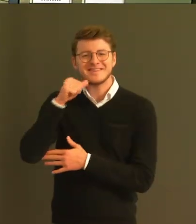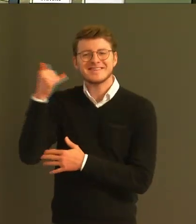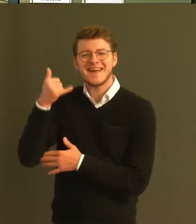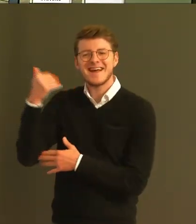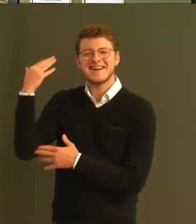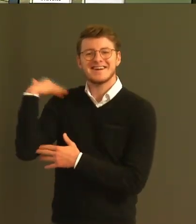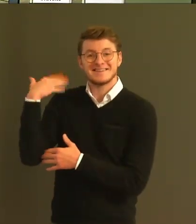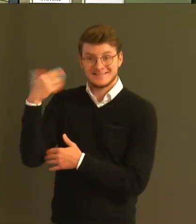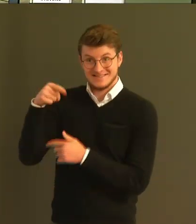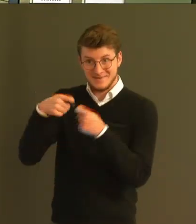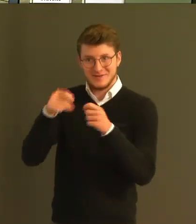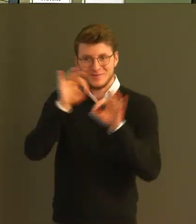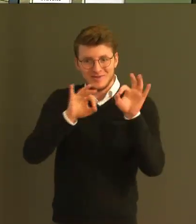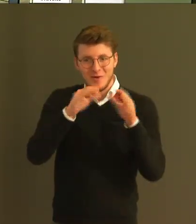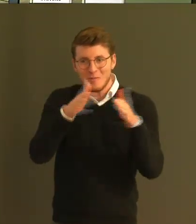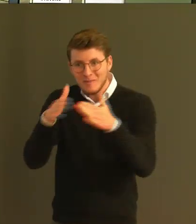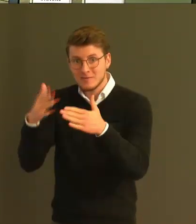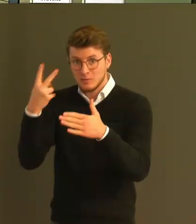conclu